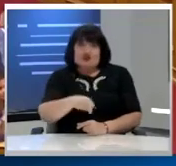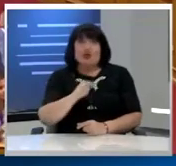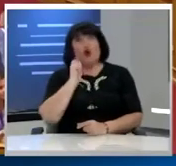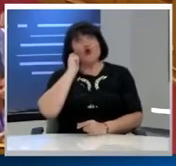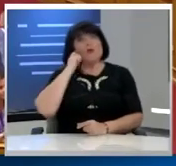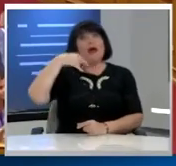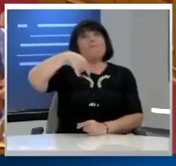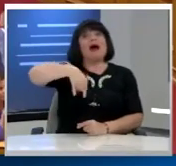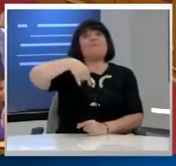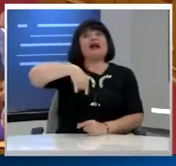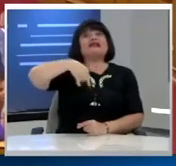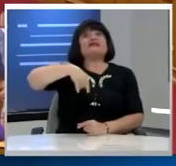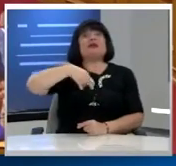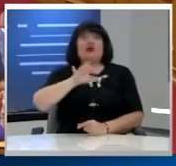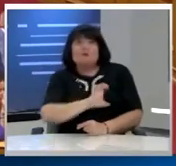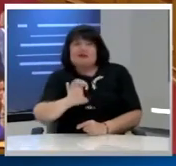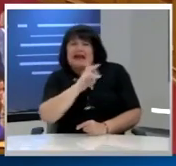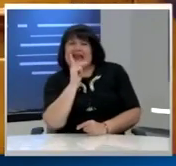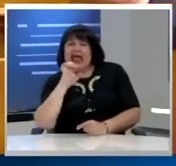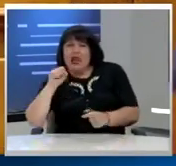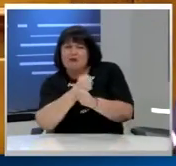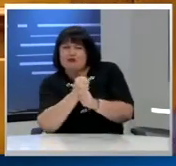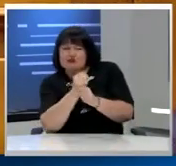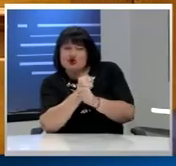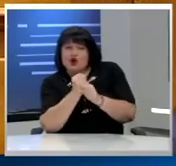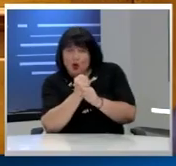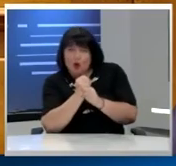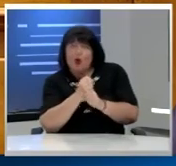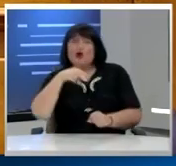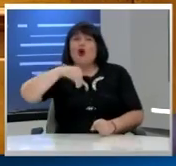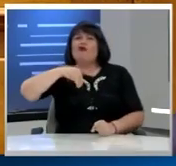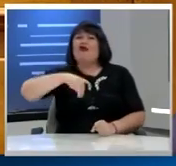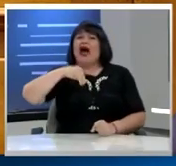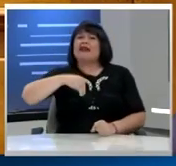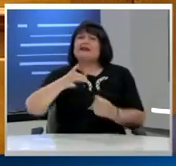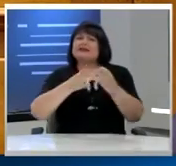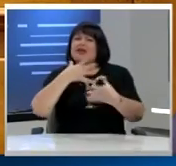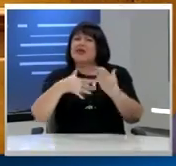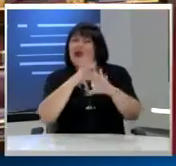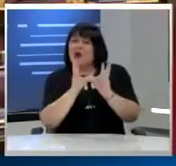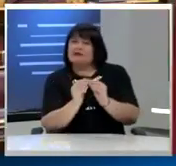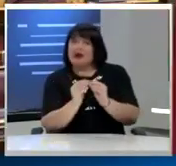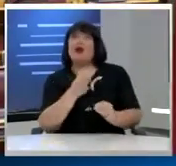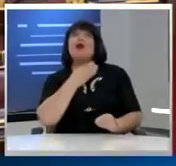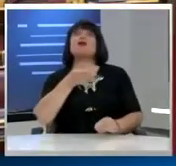λέγεται Παπασπύρου και ψάχνει την Νοβάρτης και ψάχνει το Κελπνό, δεν υπάρχει καμία σπουδαιότητα. Και καταργούμε το θεσμό.